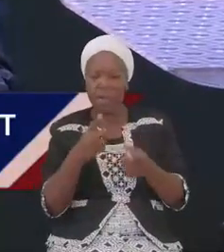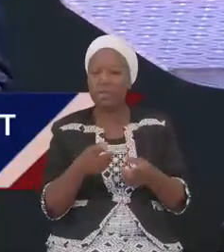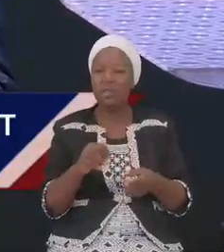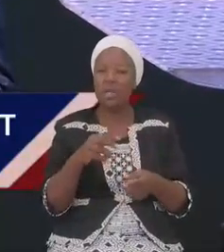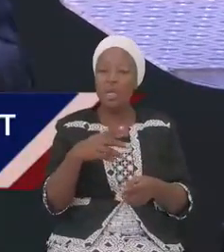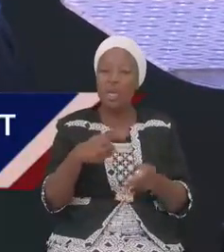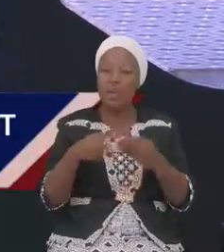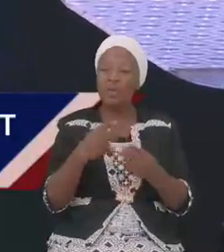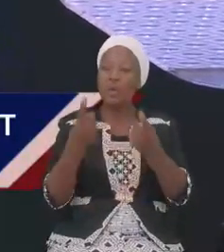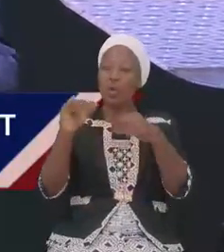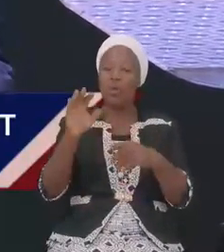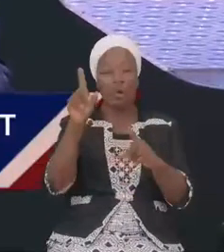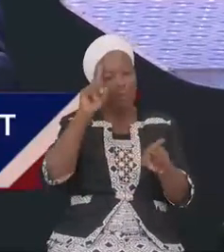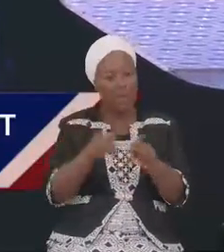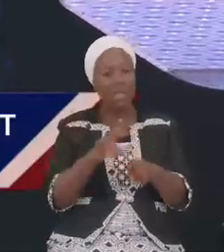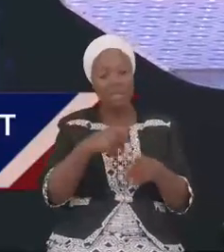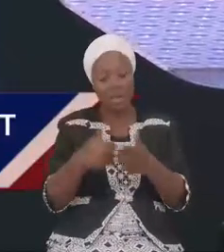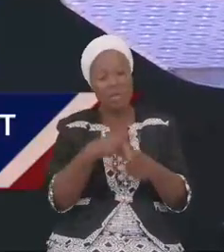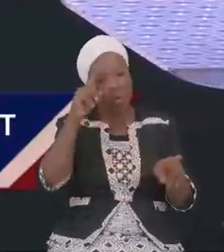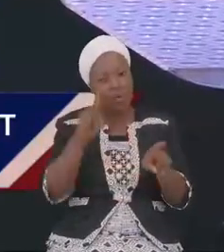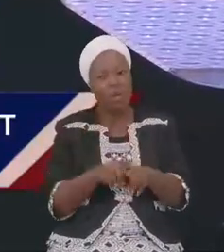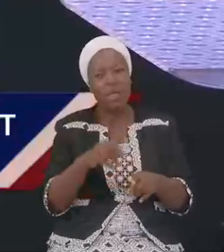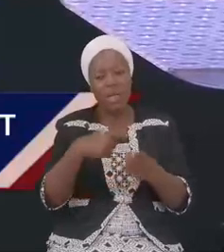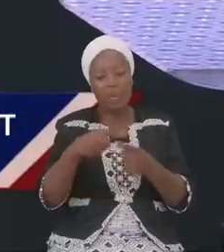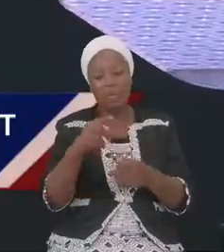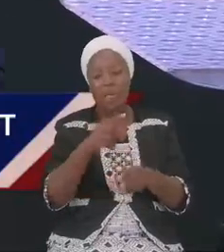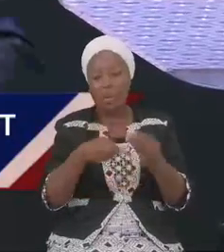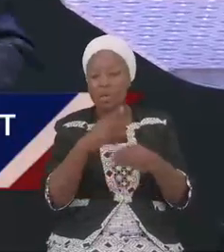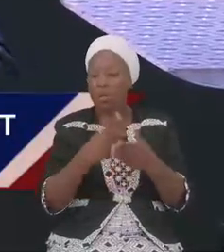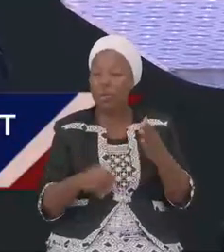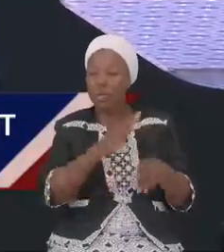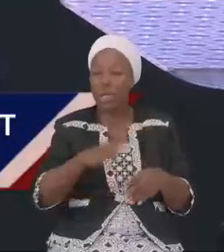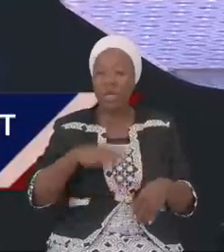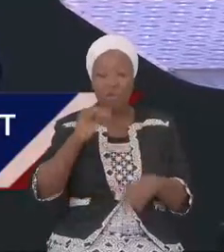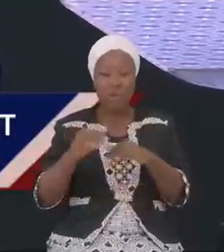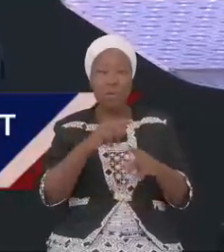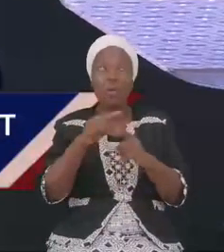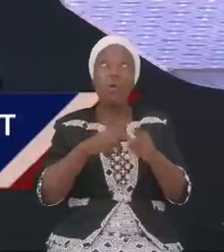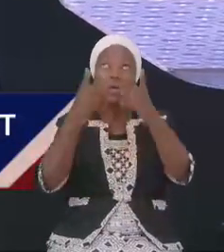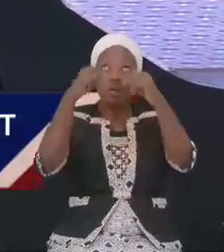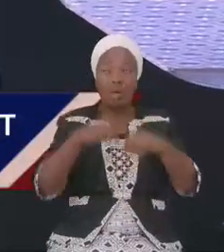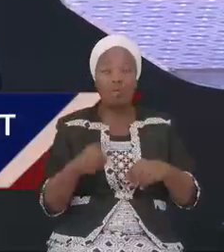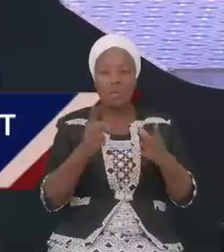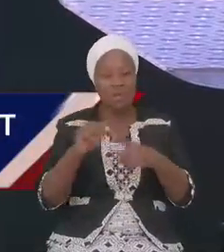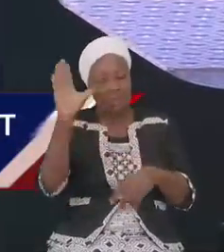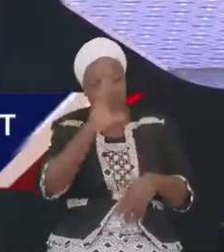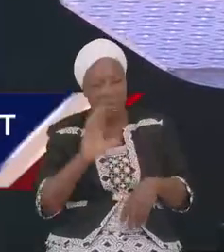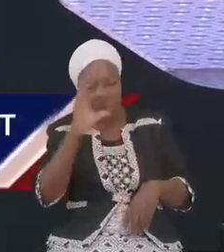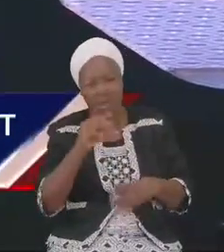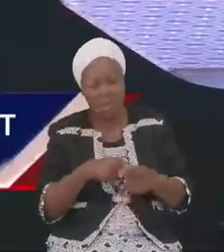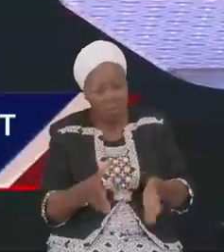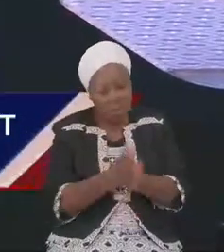ont prophétisé au sujet de la Nouvelle Alliance, au sujet de ce que Christ fera lorsqu'il viendra, ils faisaient leur recherche,